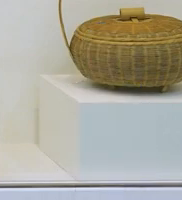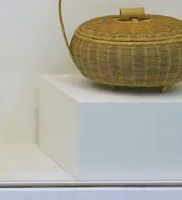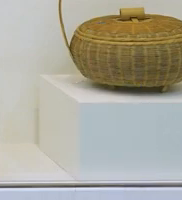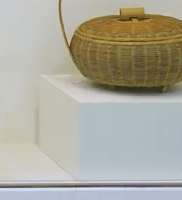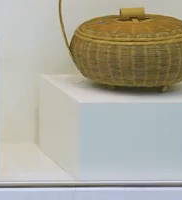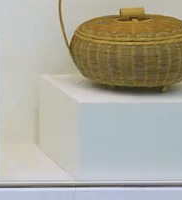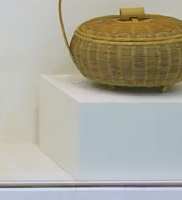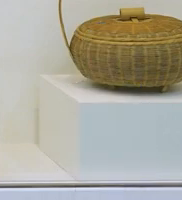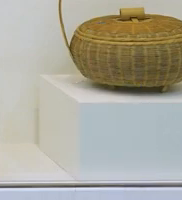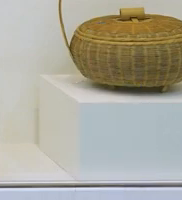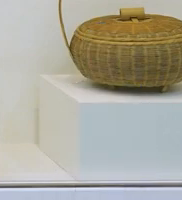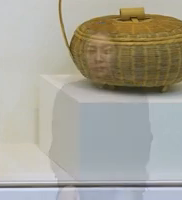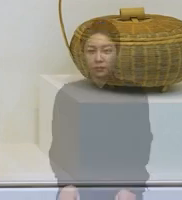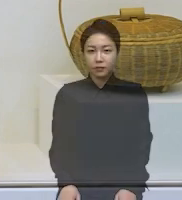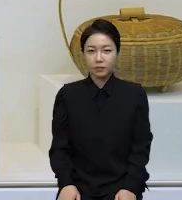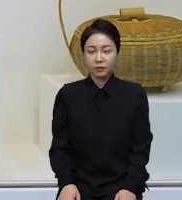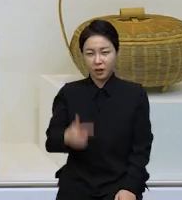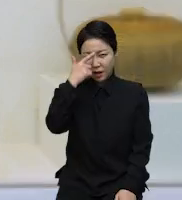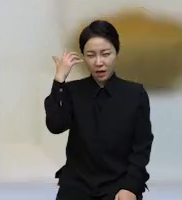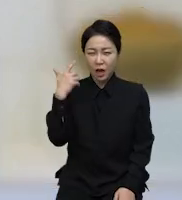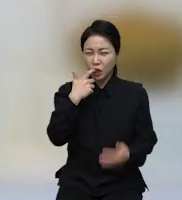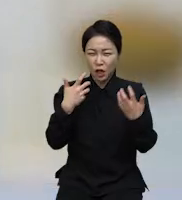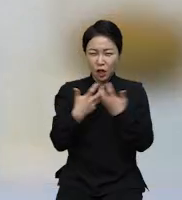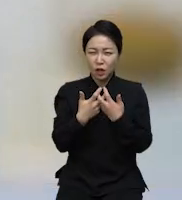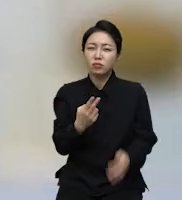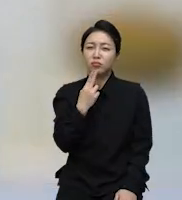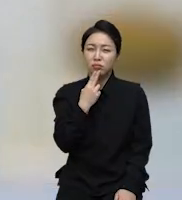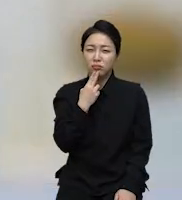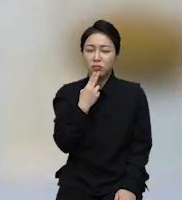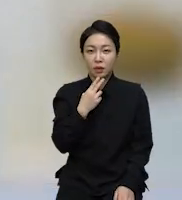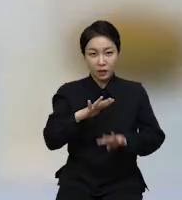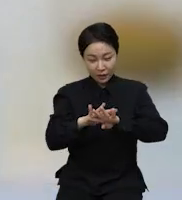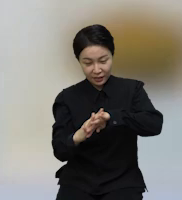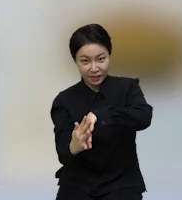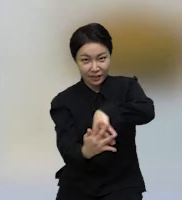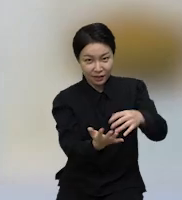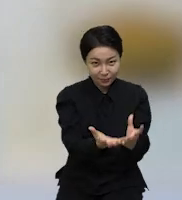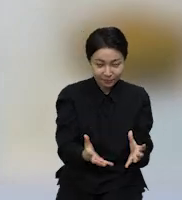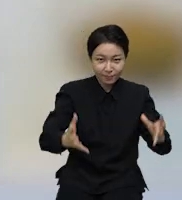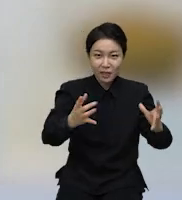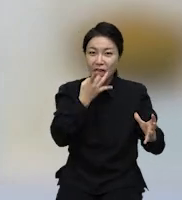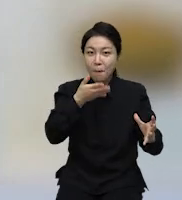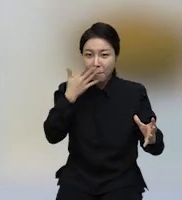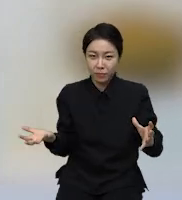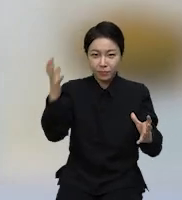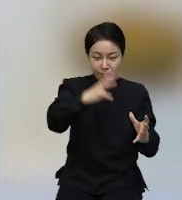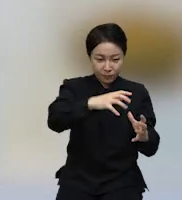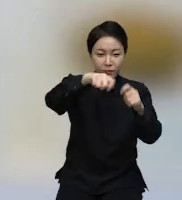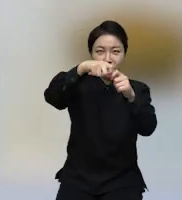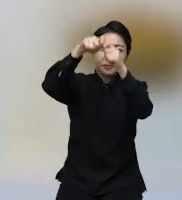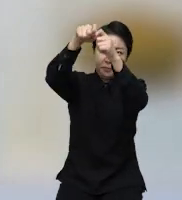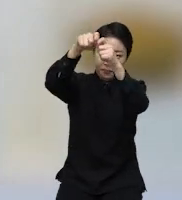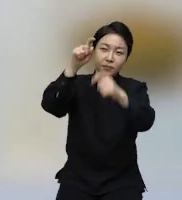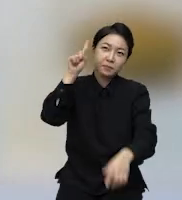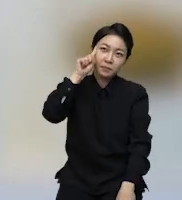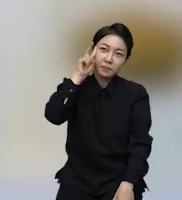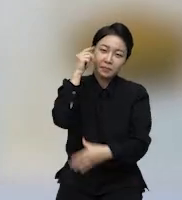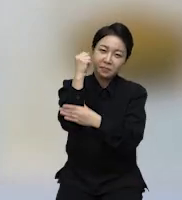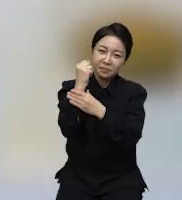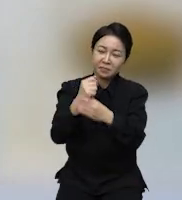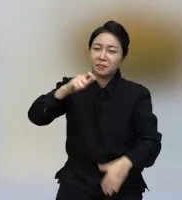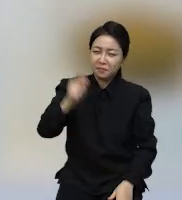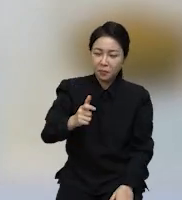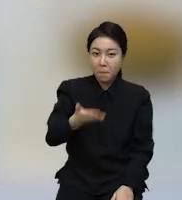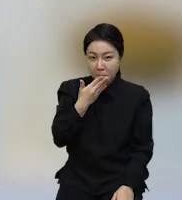휴식을 취하기도 했습니다. 냉장 시설이 귀했던 여름이지만 밥을 소쿠리에 담아서 매달아두면 하루 이틀